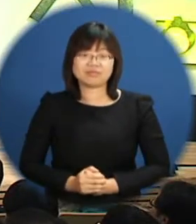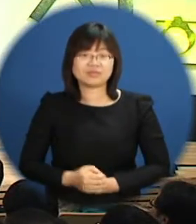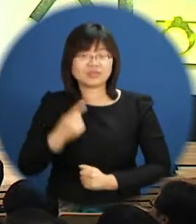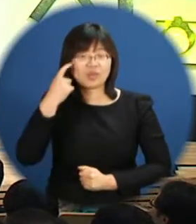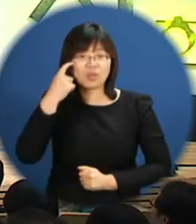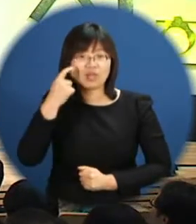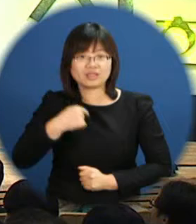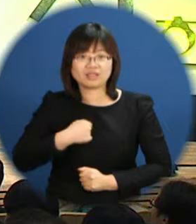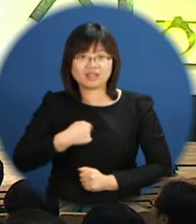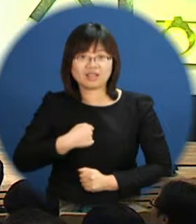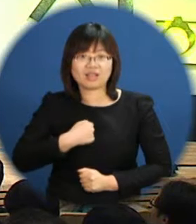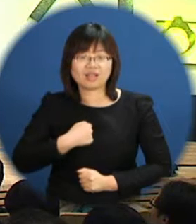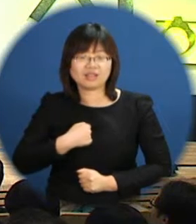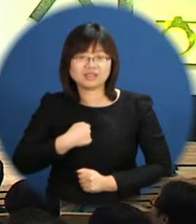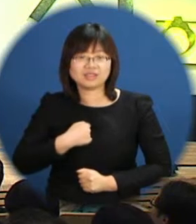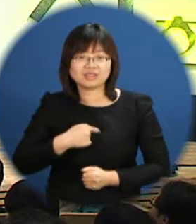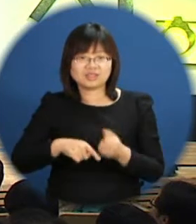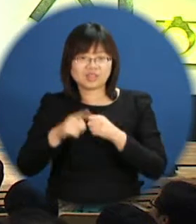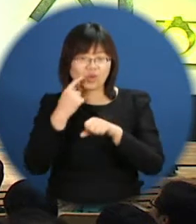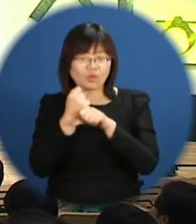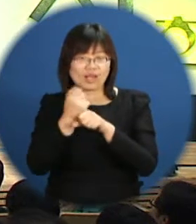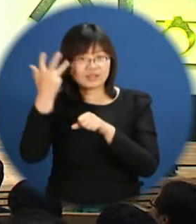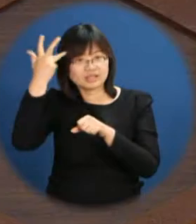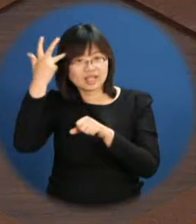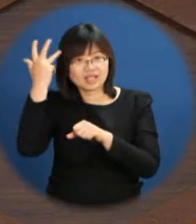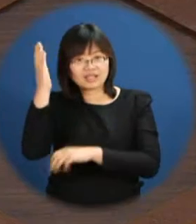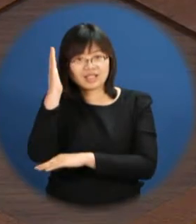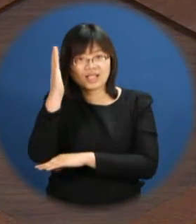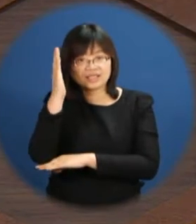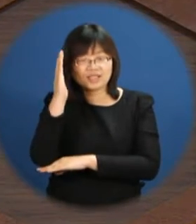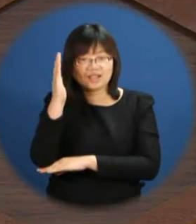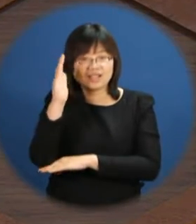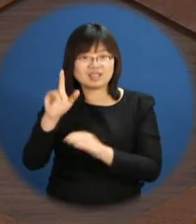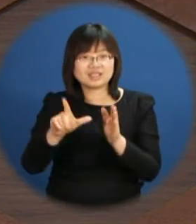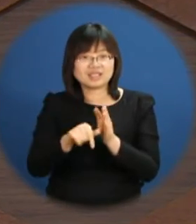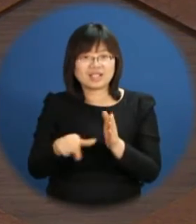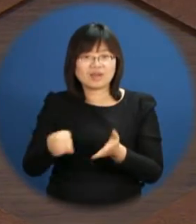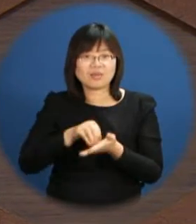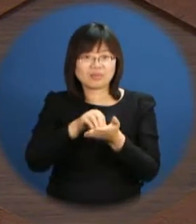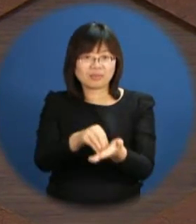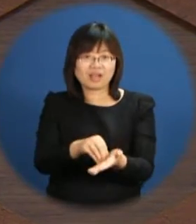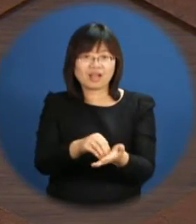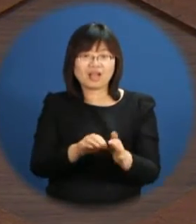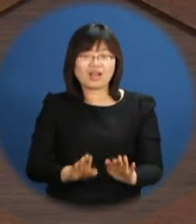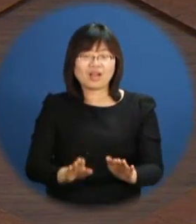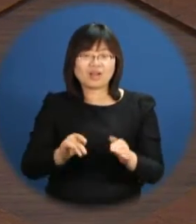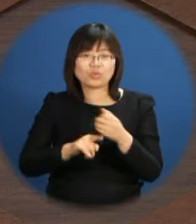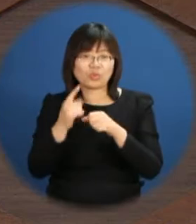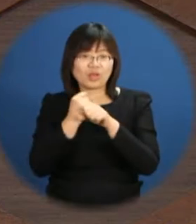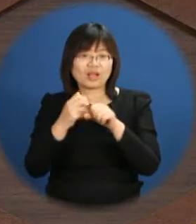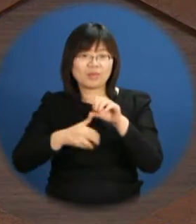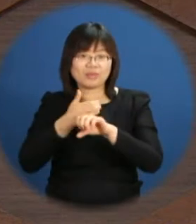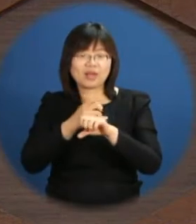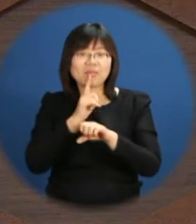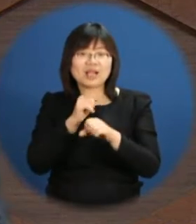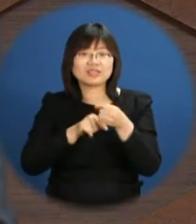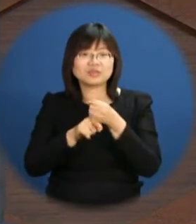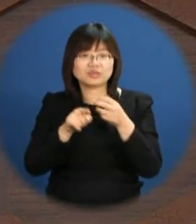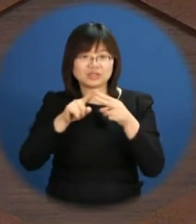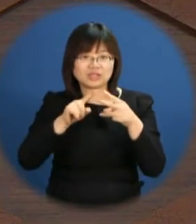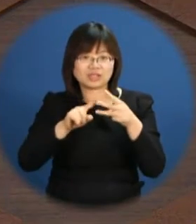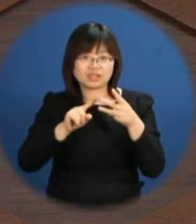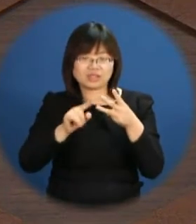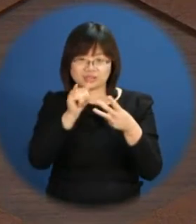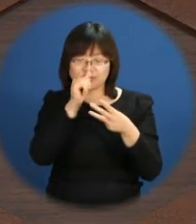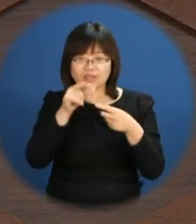그 외에 제가 이 과학철학 강연 시리즈 에 나와서 화학 혁명 얘기를 하느냐 세 가지 이유가 있습니다